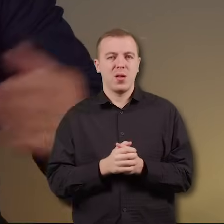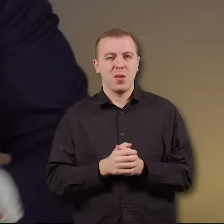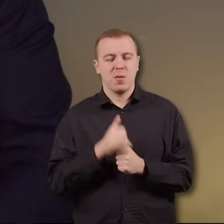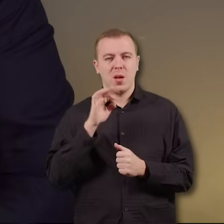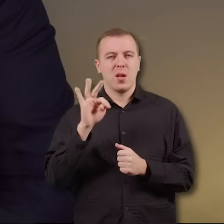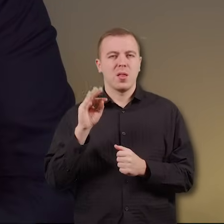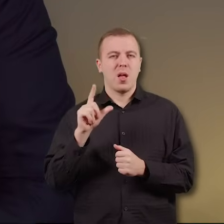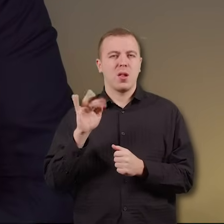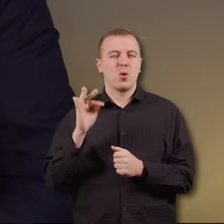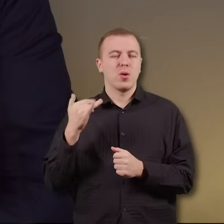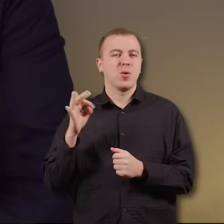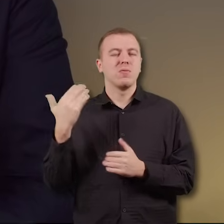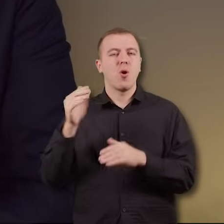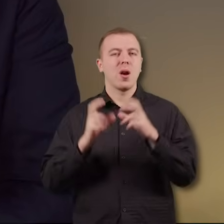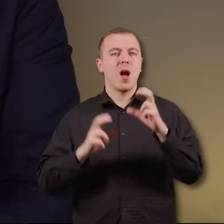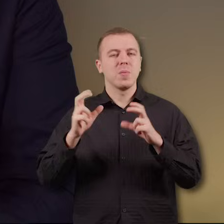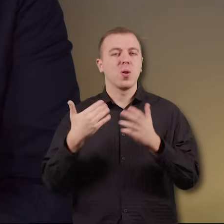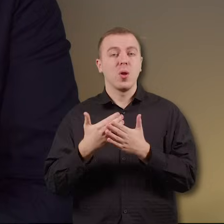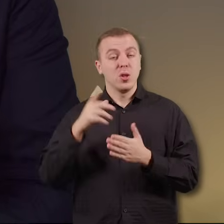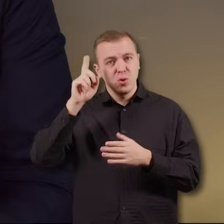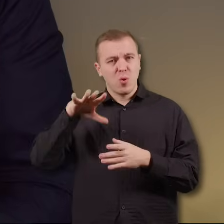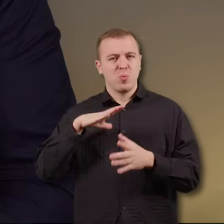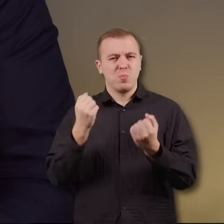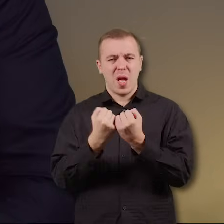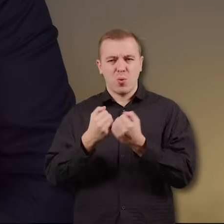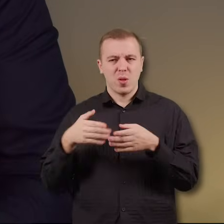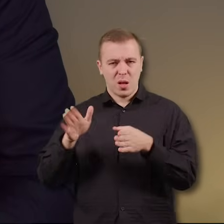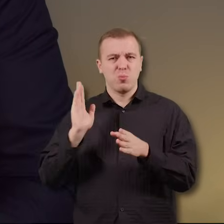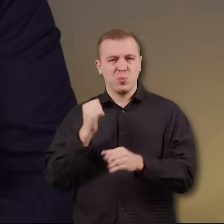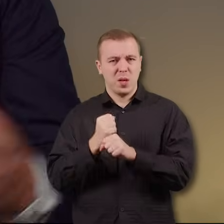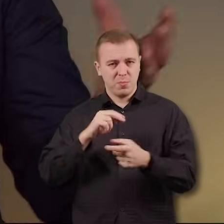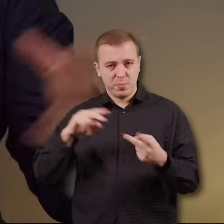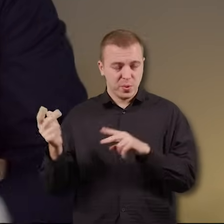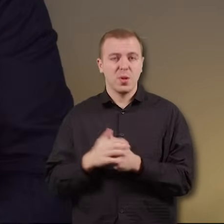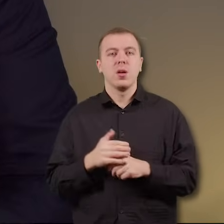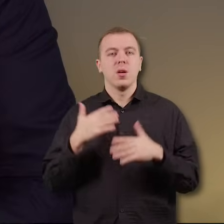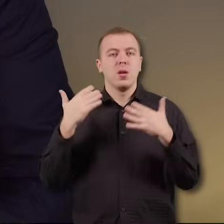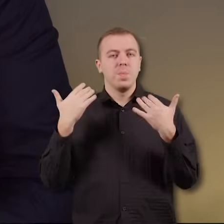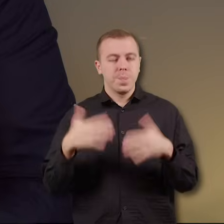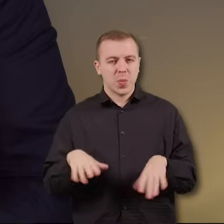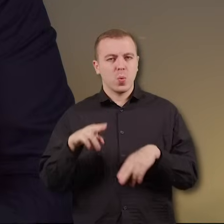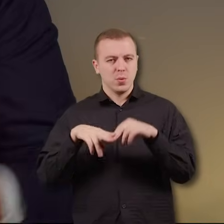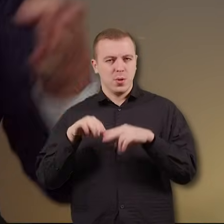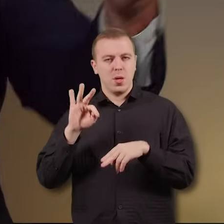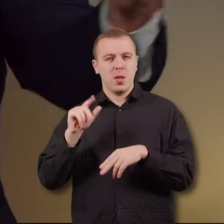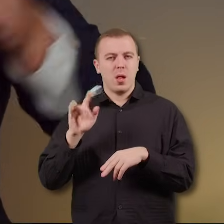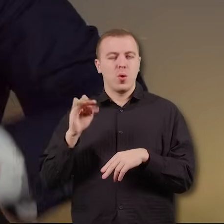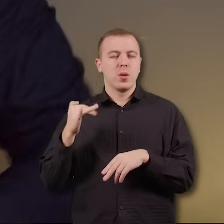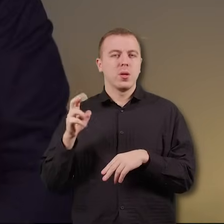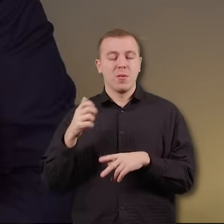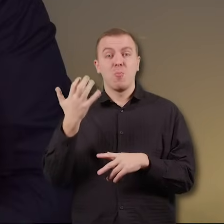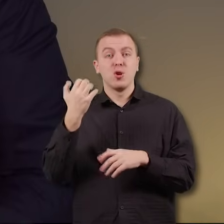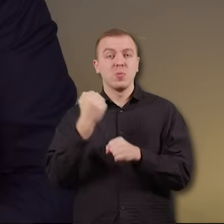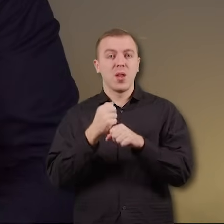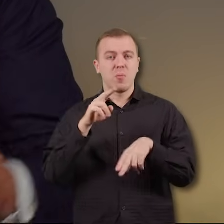Teltonikos gamykla statosi dėl to, kad žinojo, kad jau betonkelis bus padarytas, pradėjo statyti Teltonikos gamyklą 500